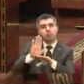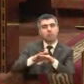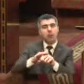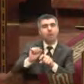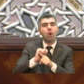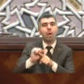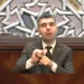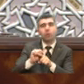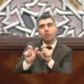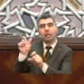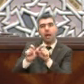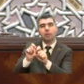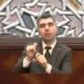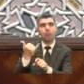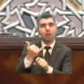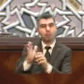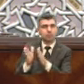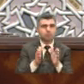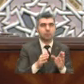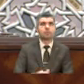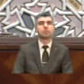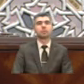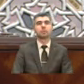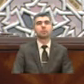الرئيس. تعقيبكم سيد نائب، تفضلوا.